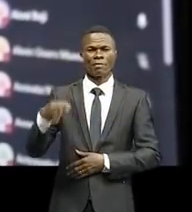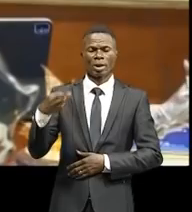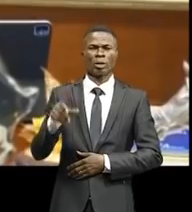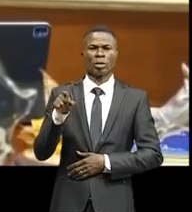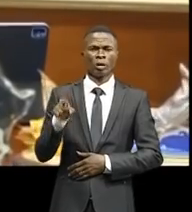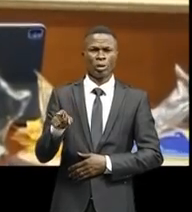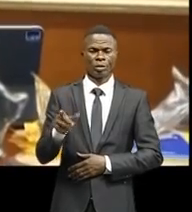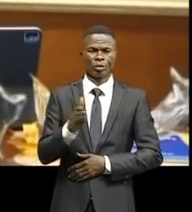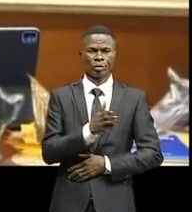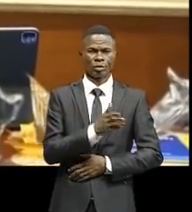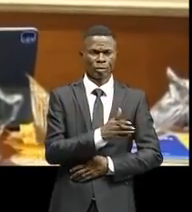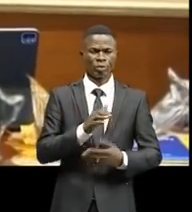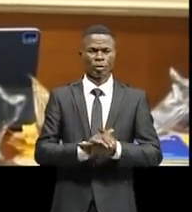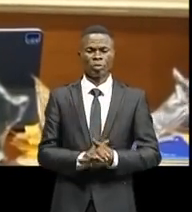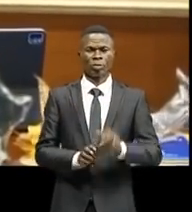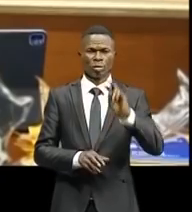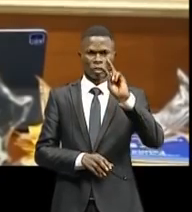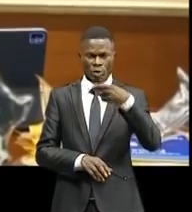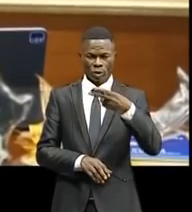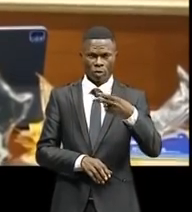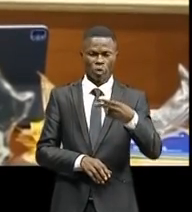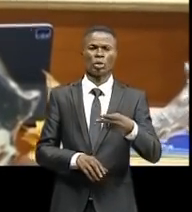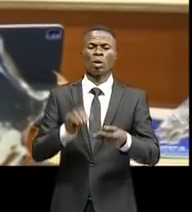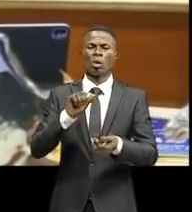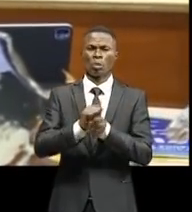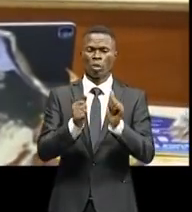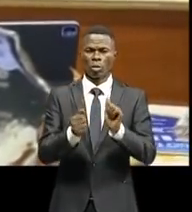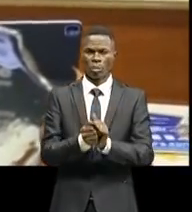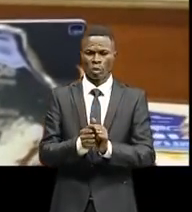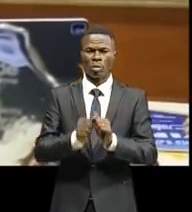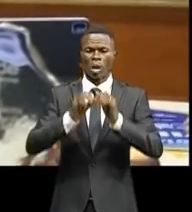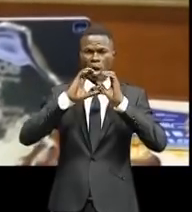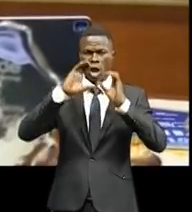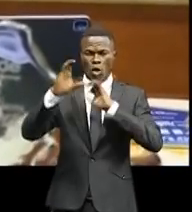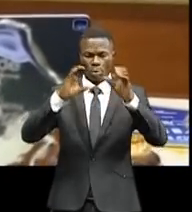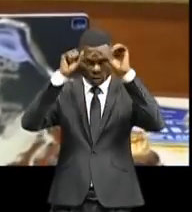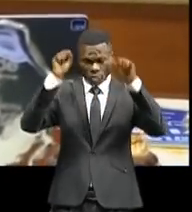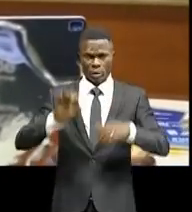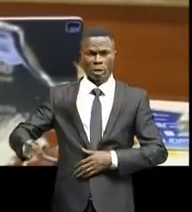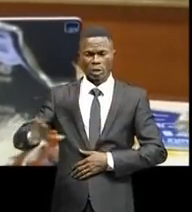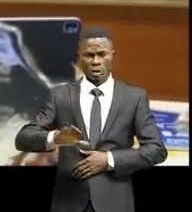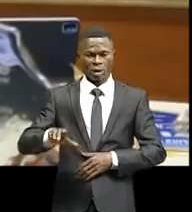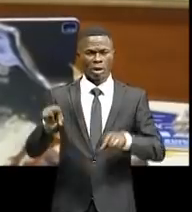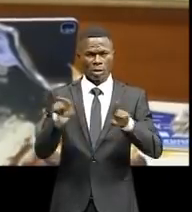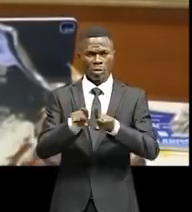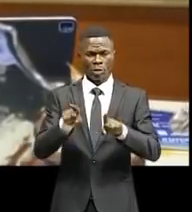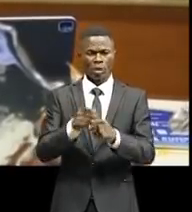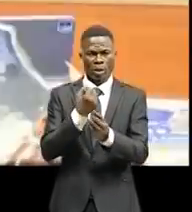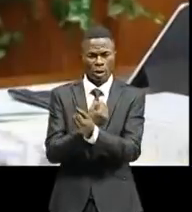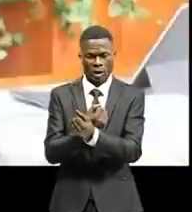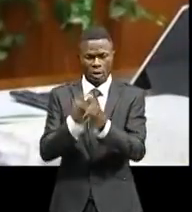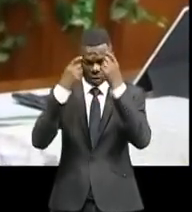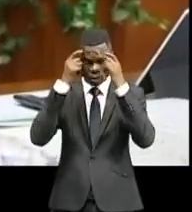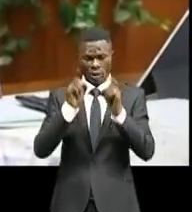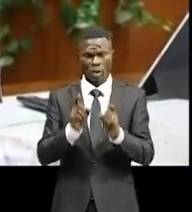francophonie. Deuxième point de la communication du président de la République, relatif au respect des